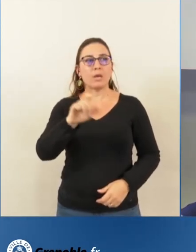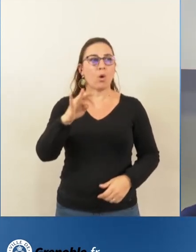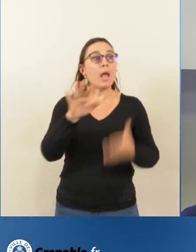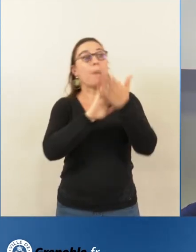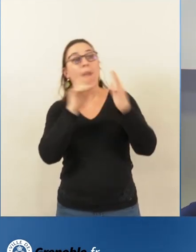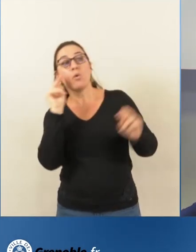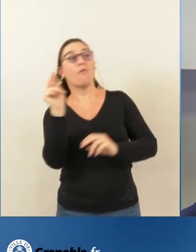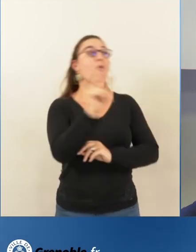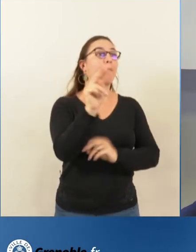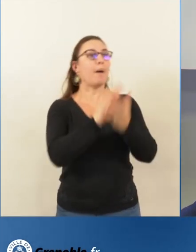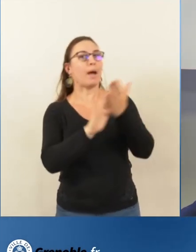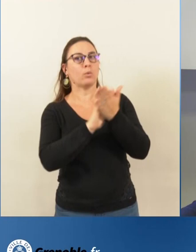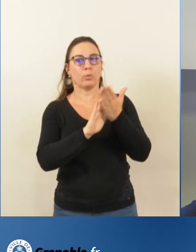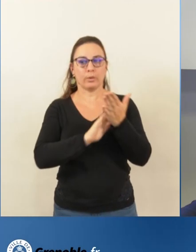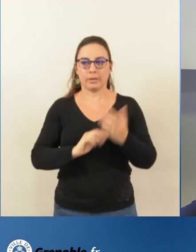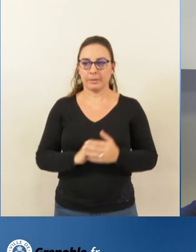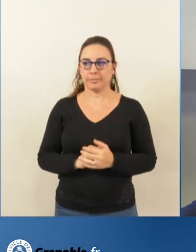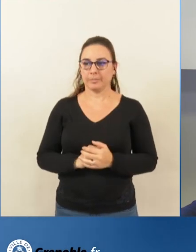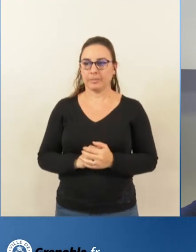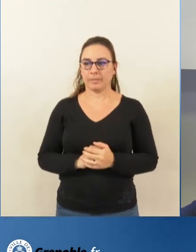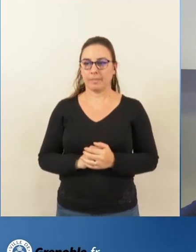monsieur picolé je ne vous ai pas vu